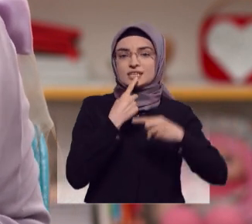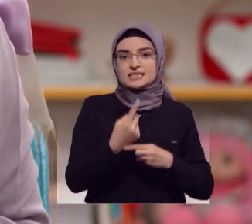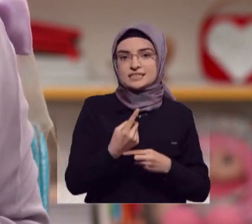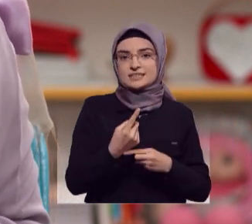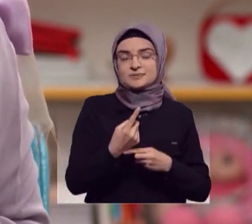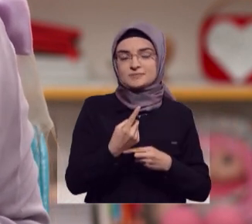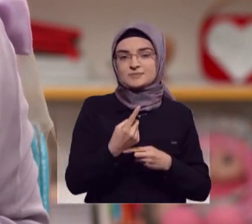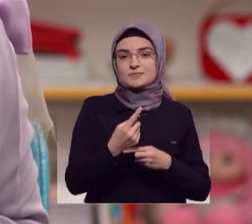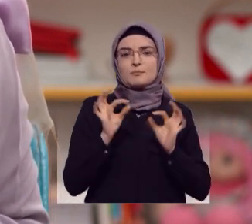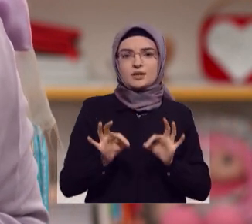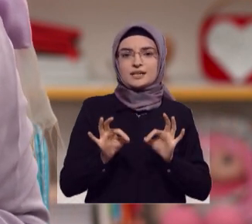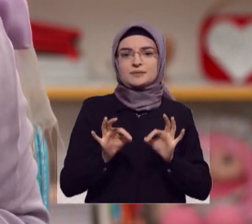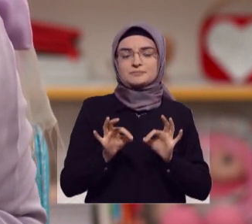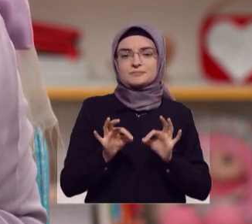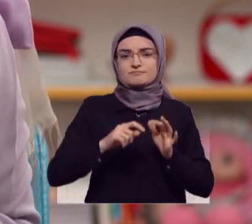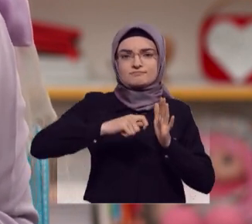Tıkırt.